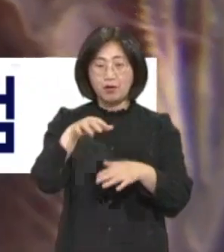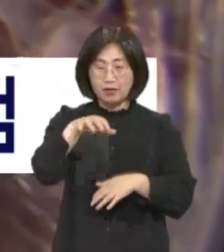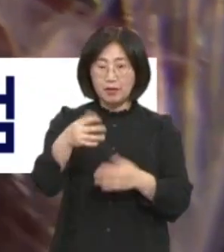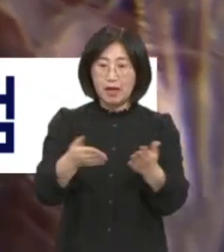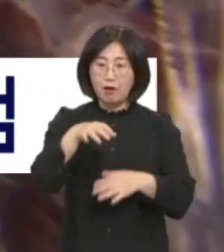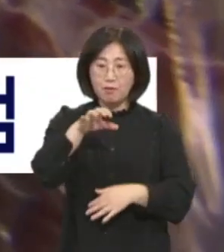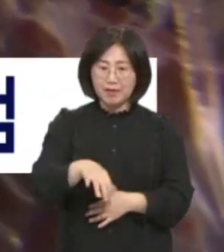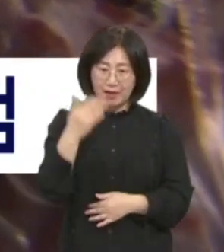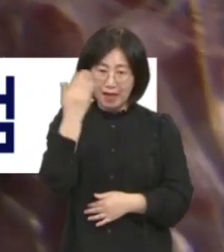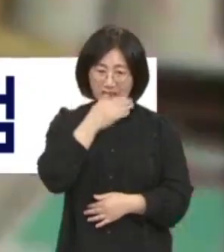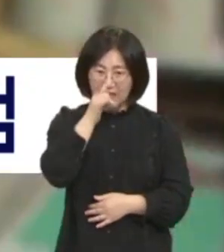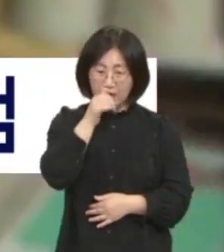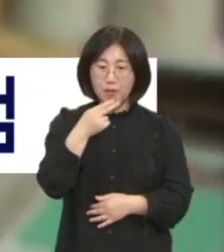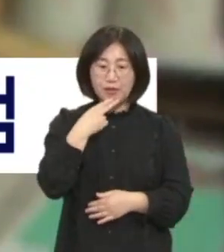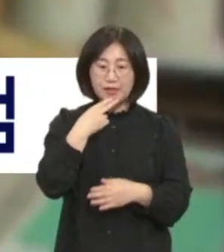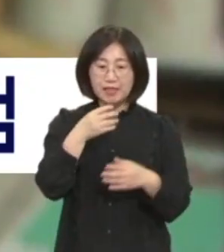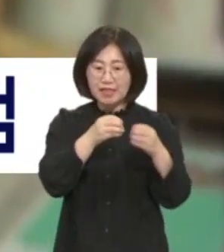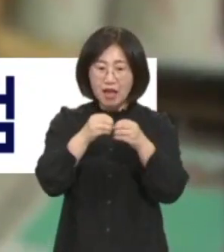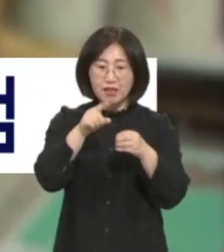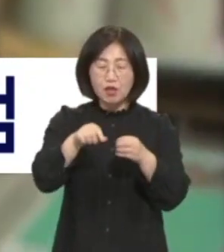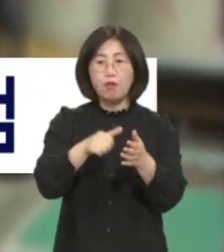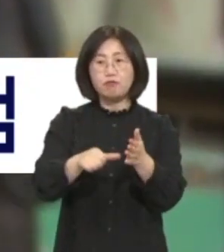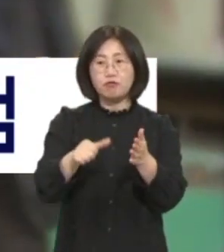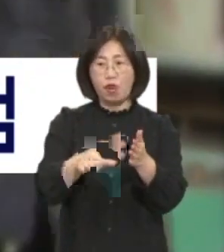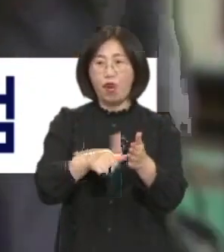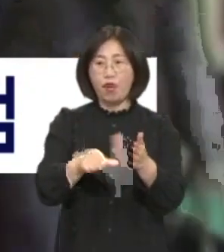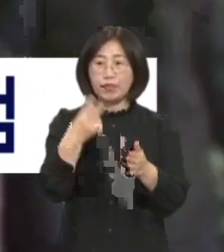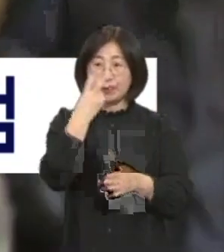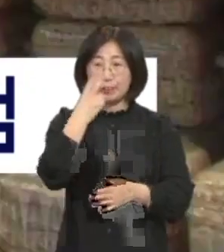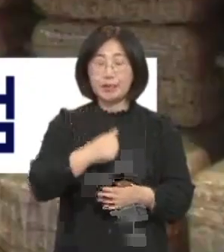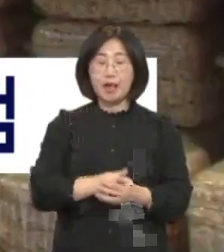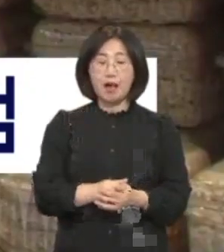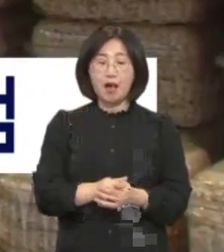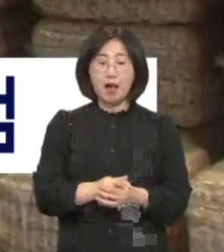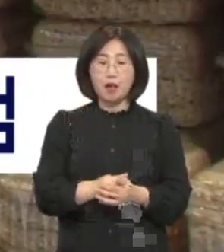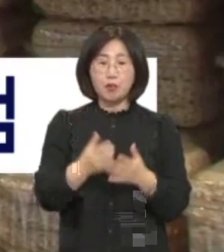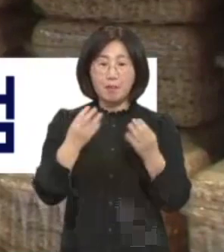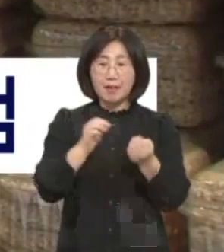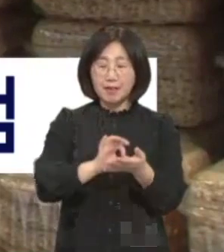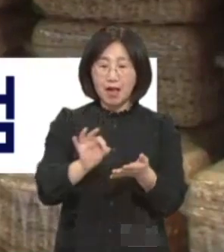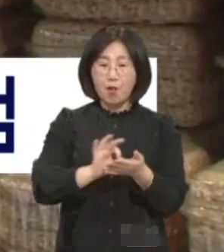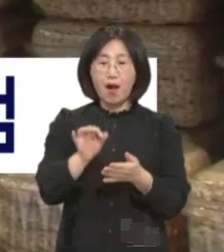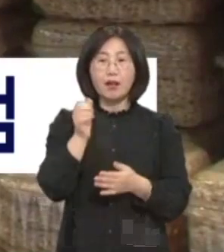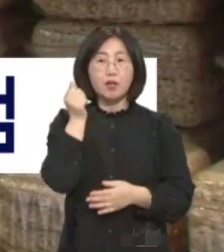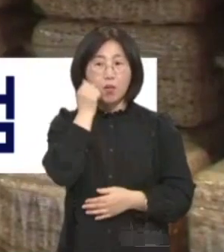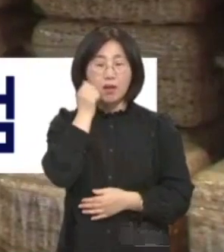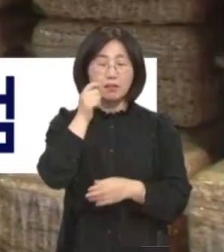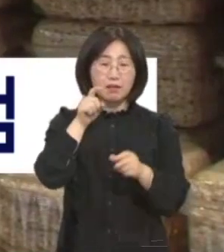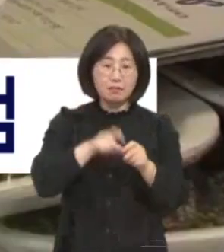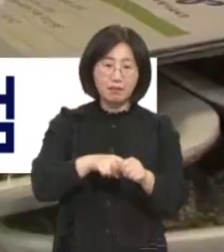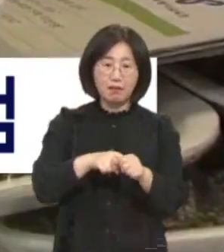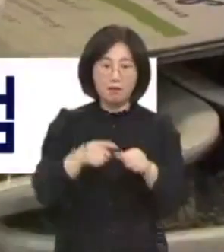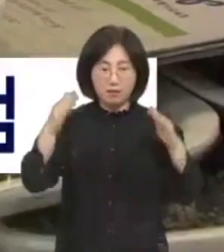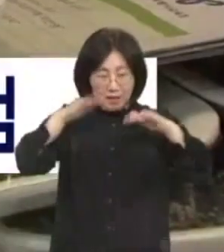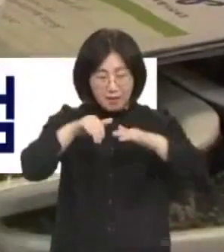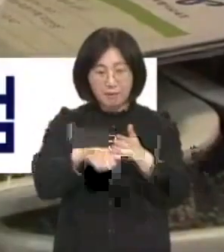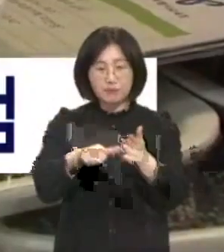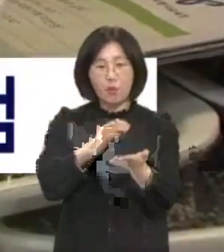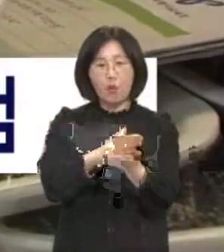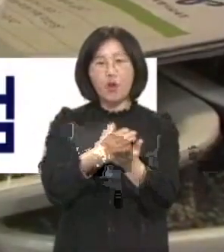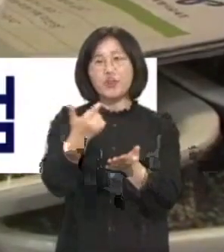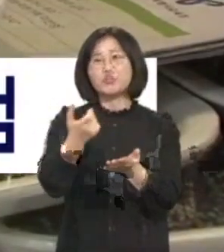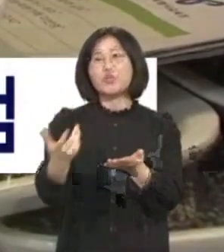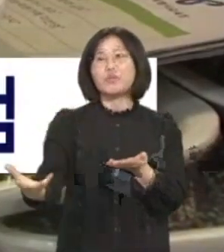관리 상태 냉장 냉동 식품 보존 기준 등입니다 또 명절에 많이 소비되는 한과와 떡류 제사 음식 등 예권